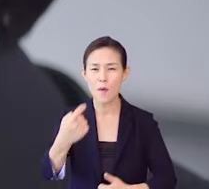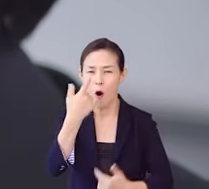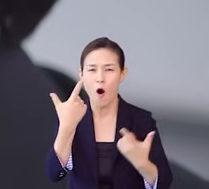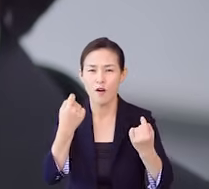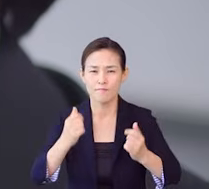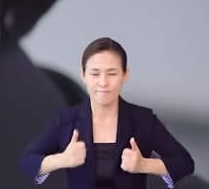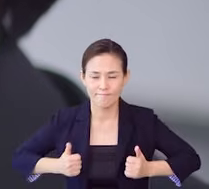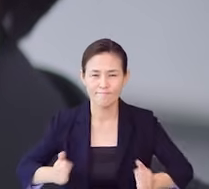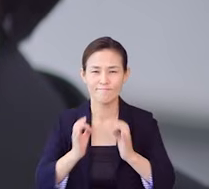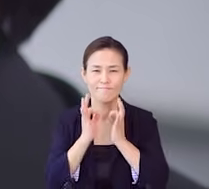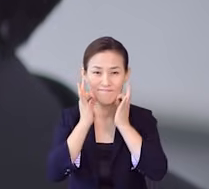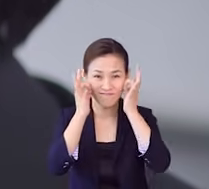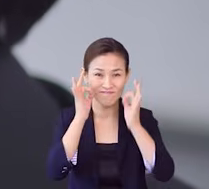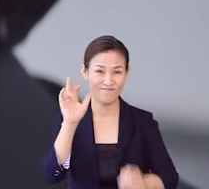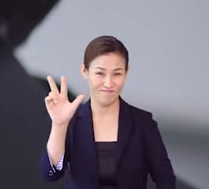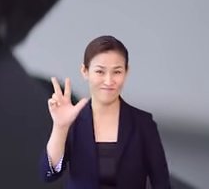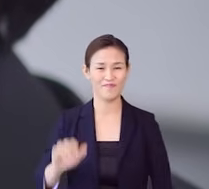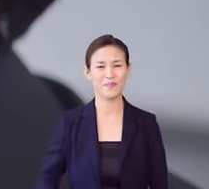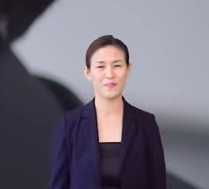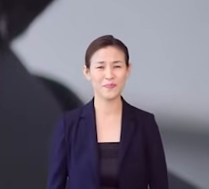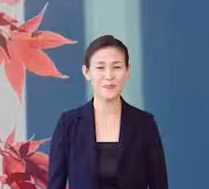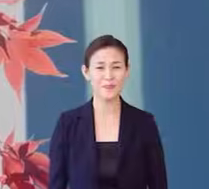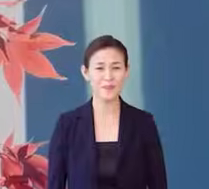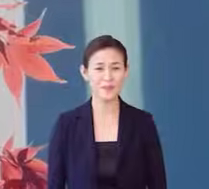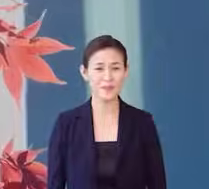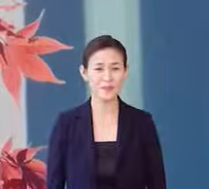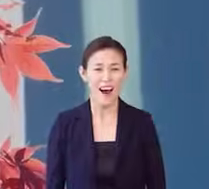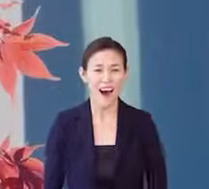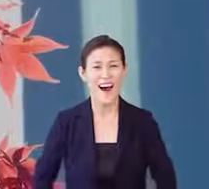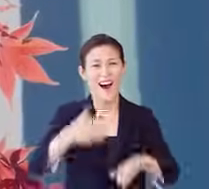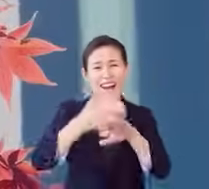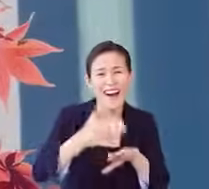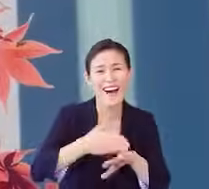매 순간 배우는 자세로 노력하겠습니다.